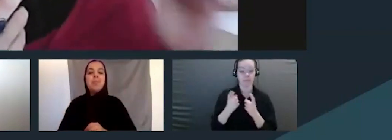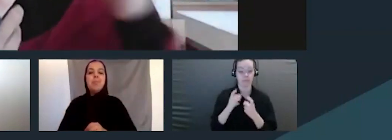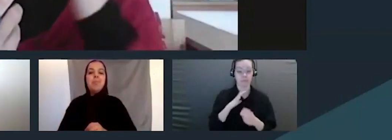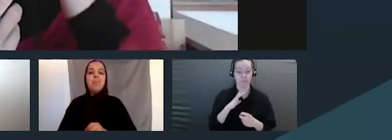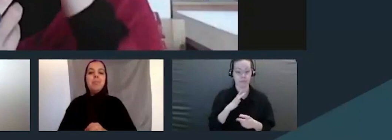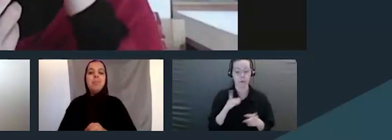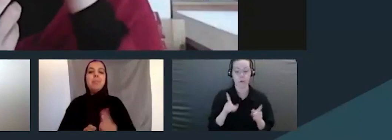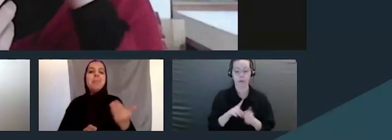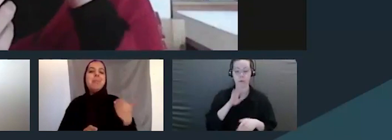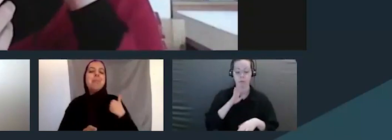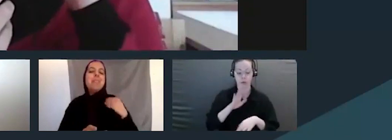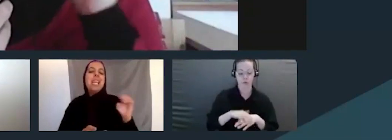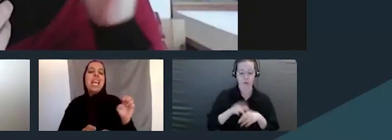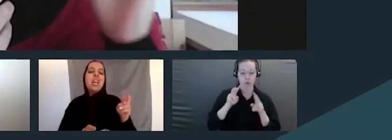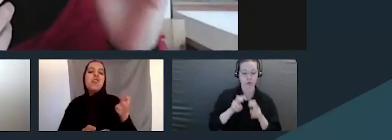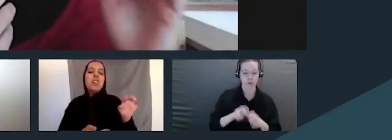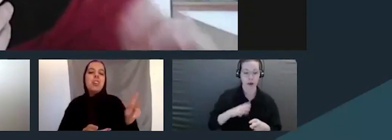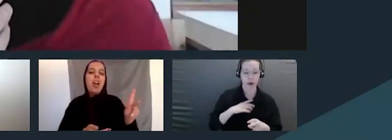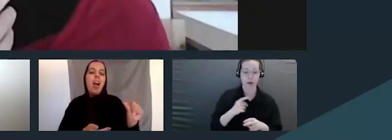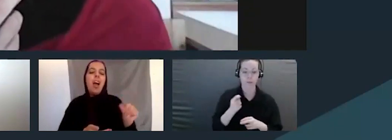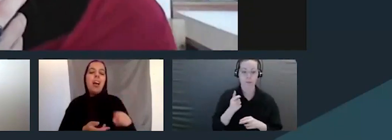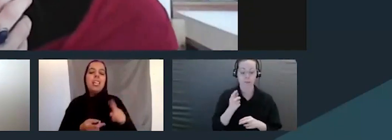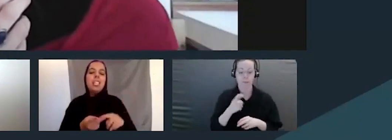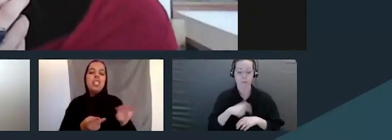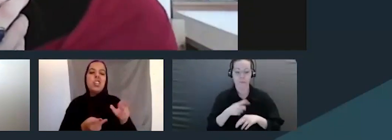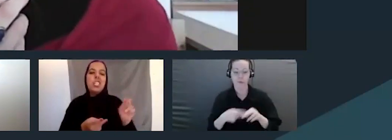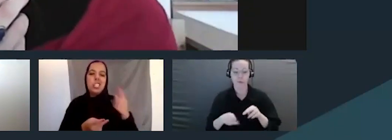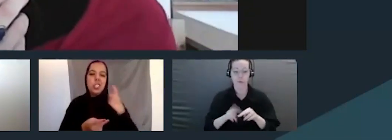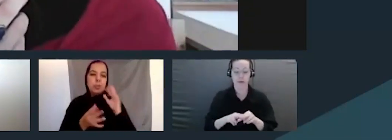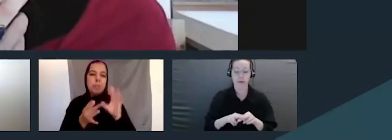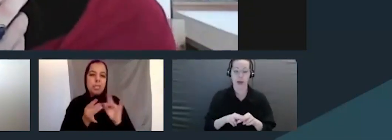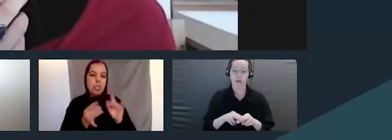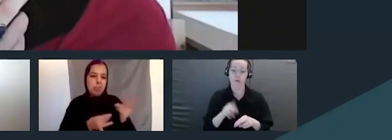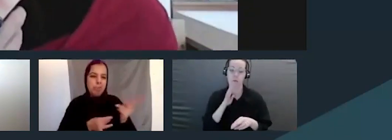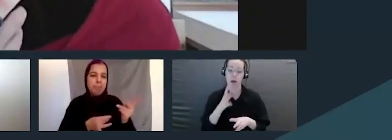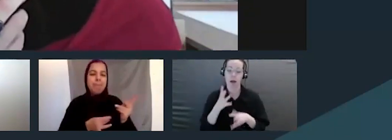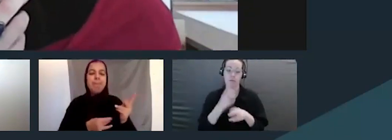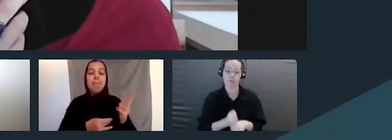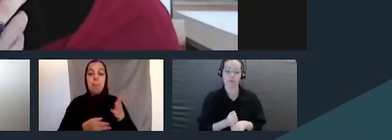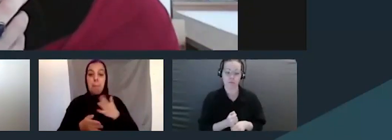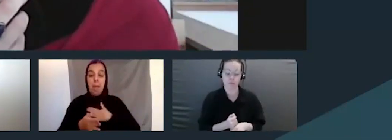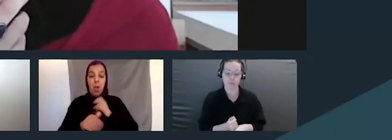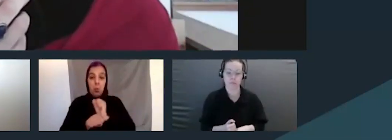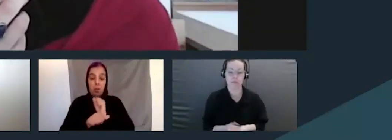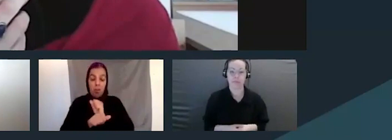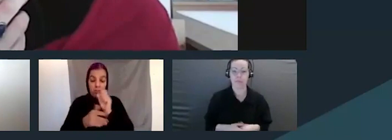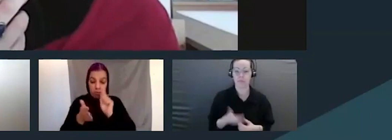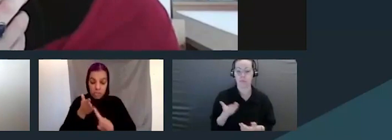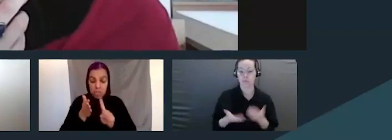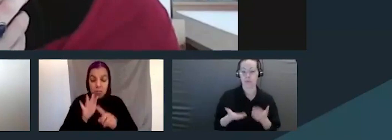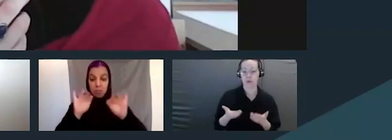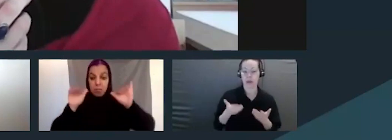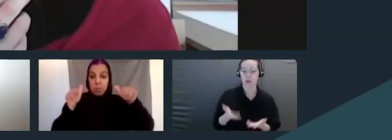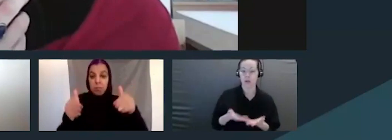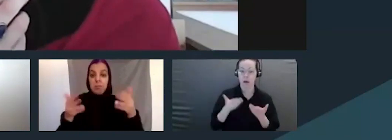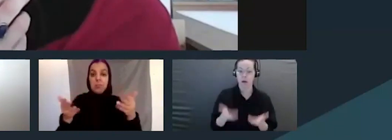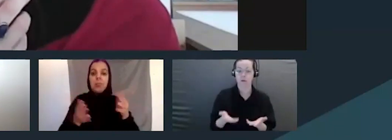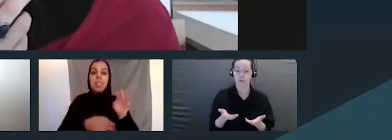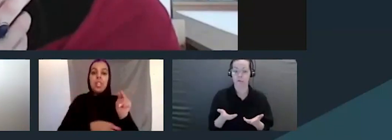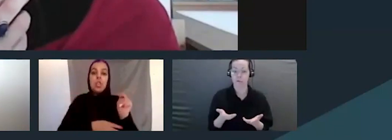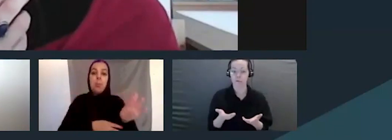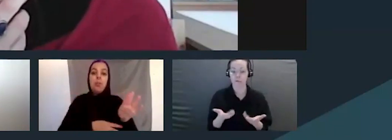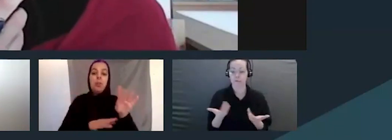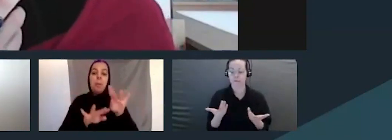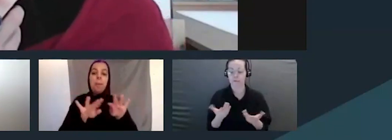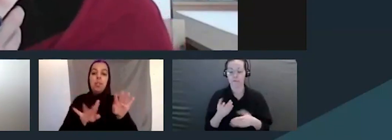et Michel viennent de mentionner, j'ai fait de la recherche en ce moment avec le Conseil multiculturel de Nouveau-Brunswick,